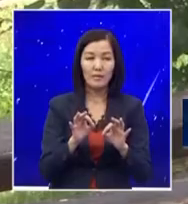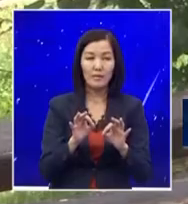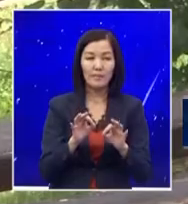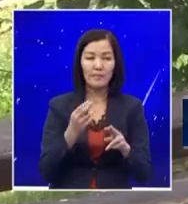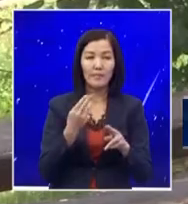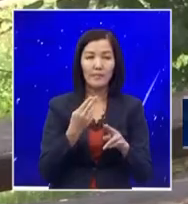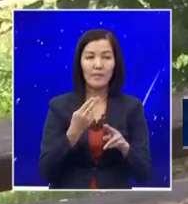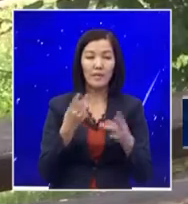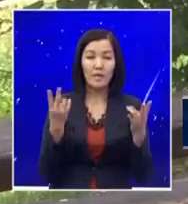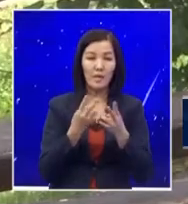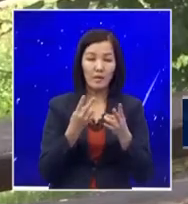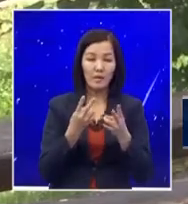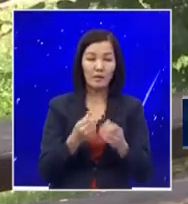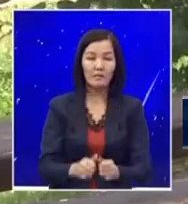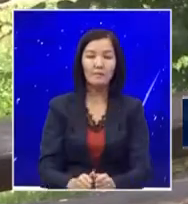өте керек.